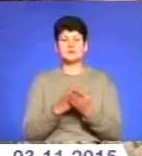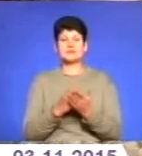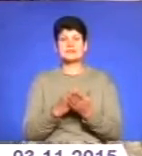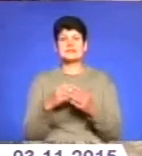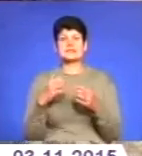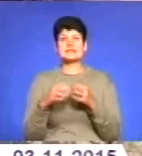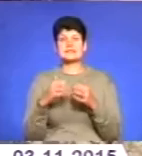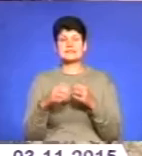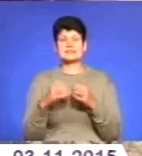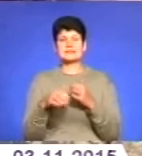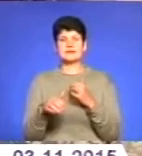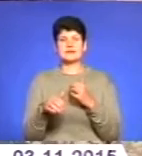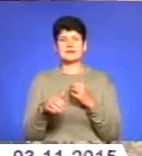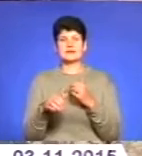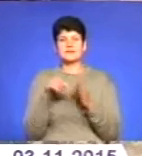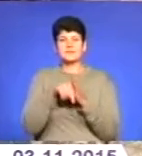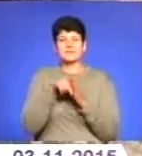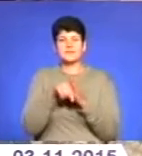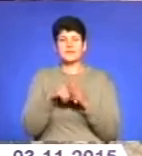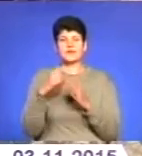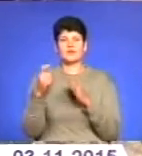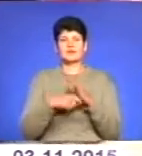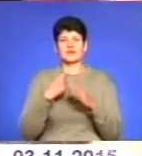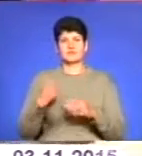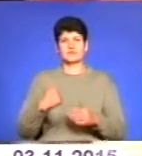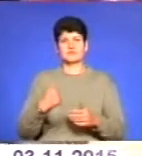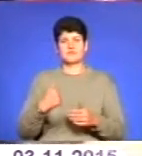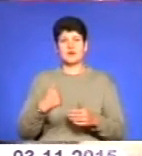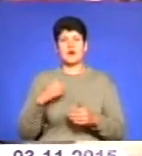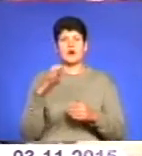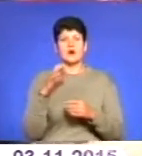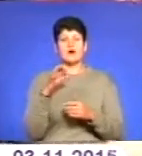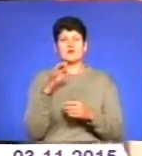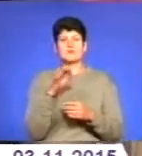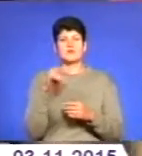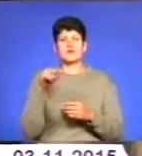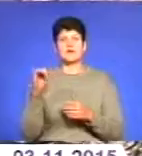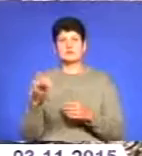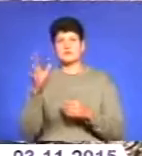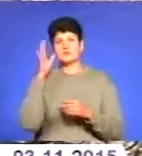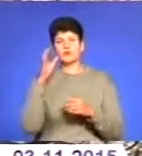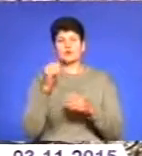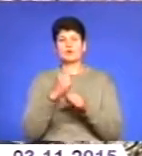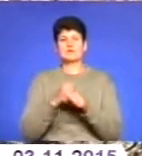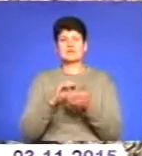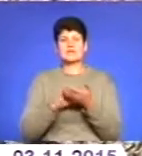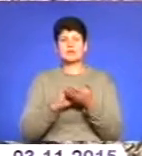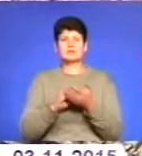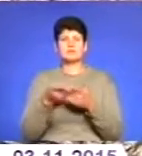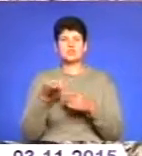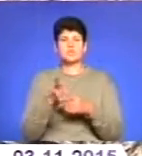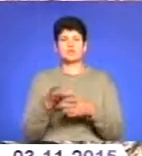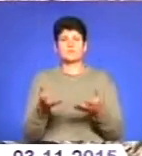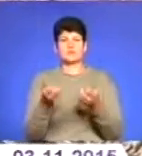середини дізнатися про воєнне. А Оксана Паска за освітою діловод пішла на військову службу, щоб підтримати